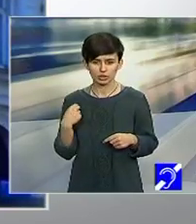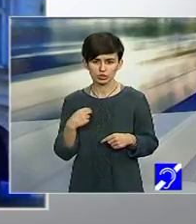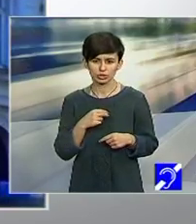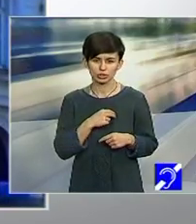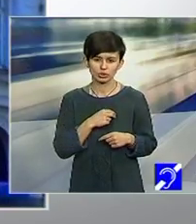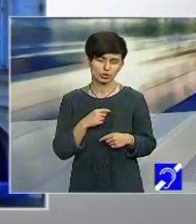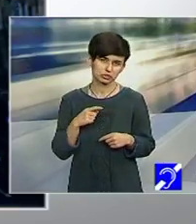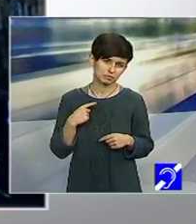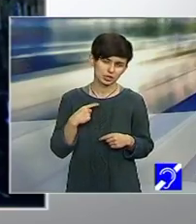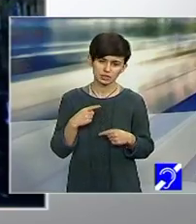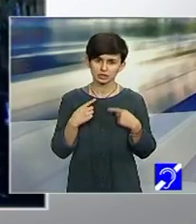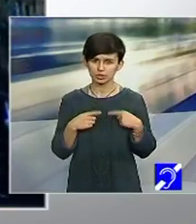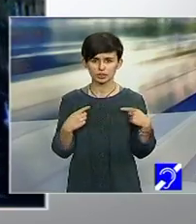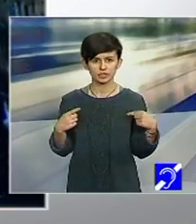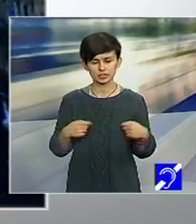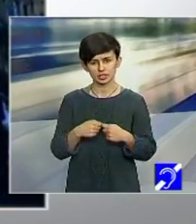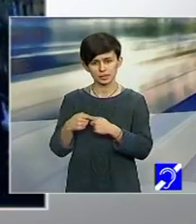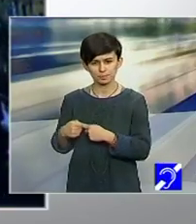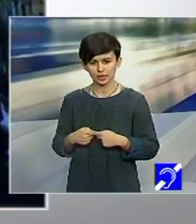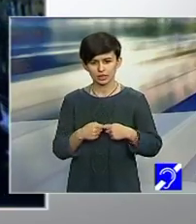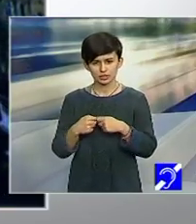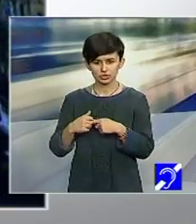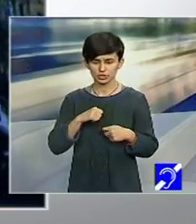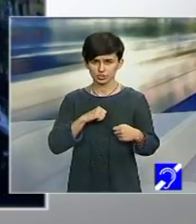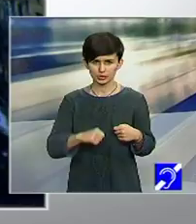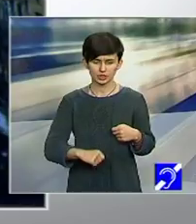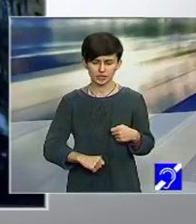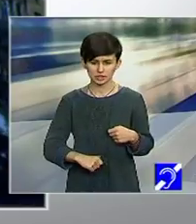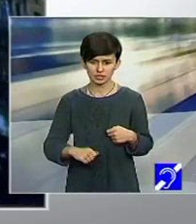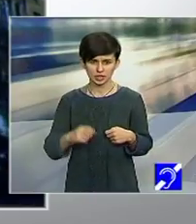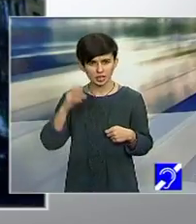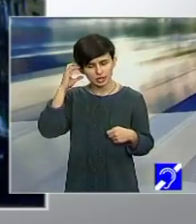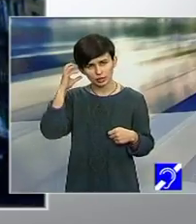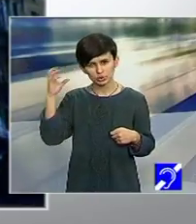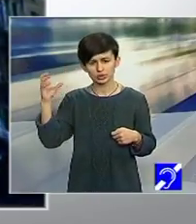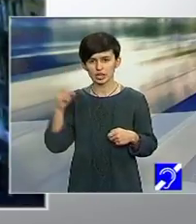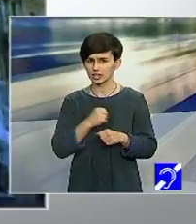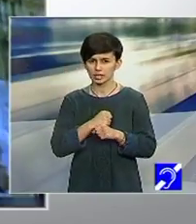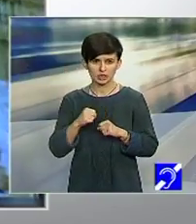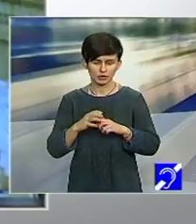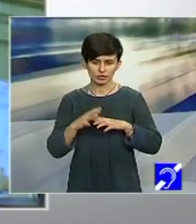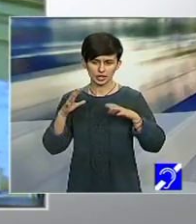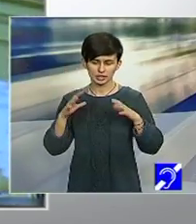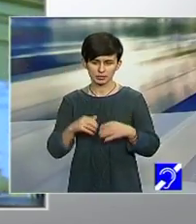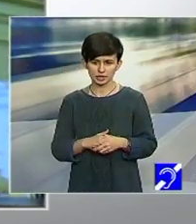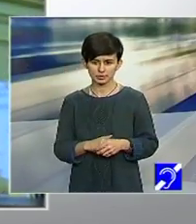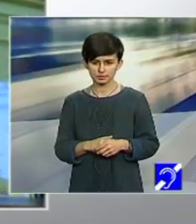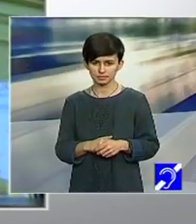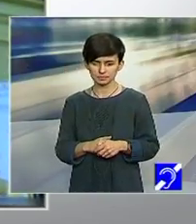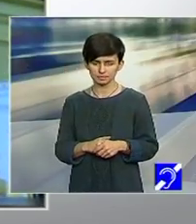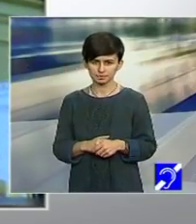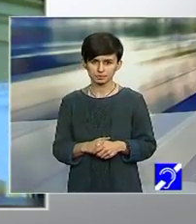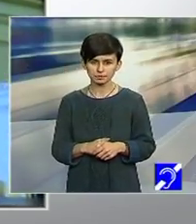o diversitate socioprofesională și culturală extraordinară în cadrul